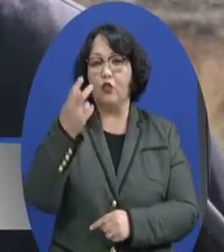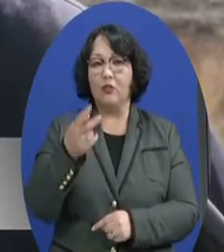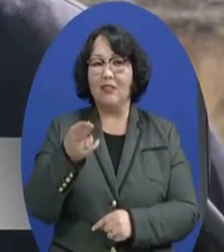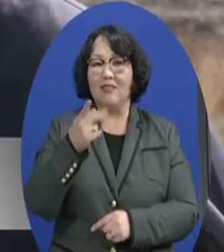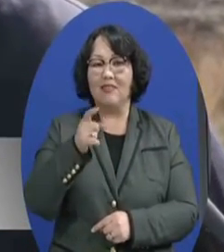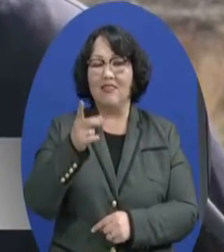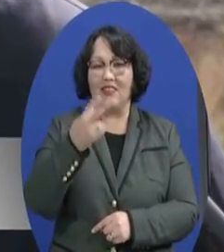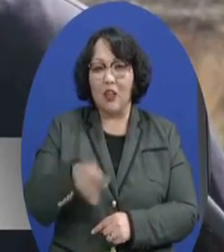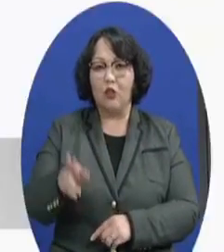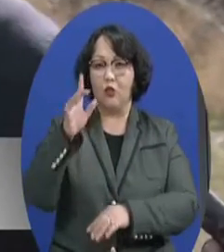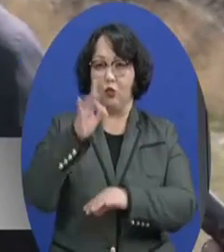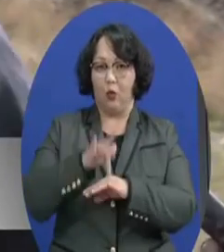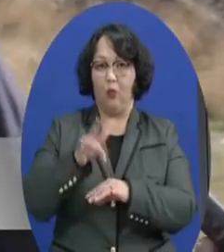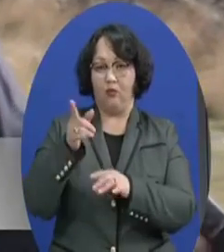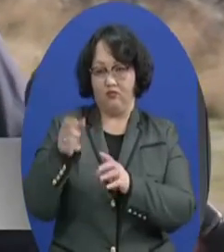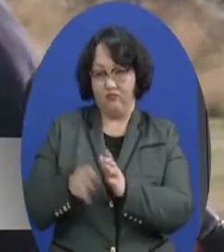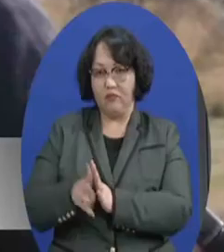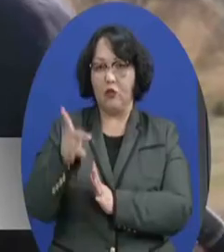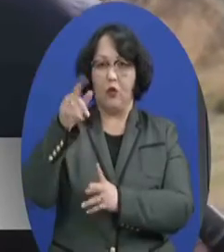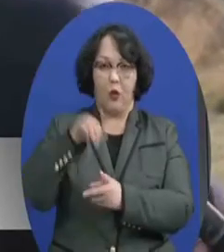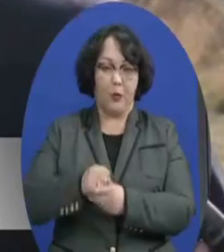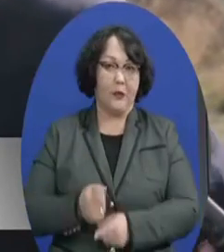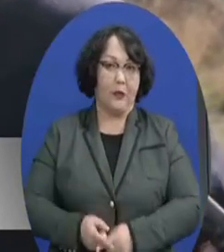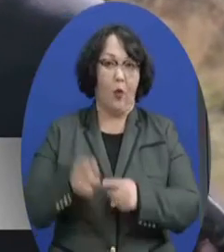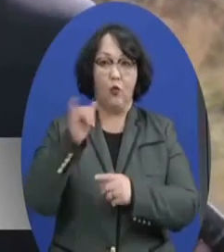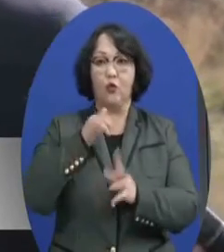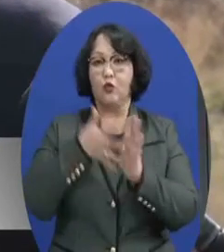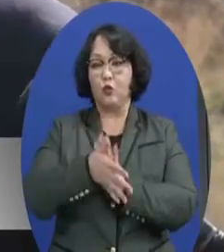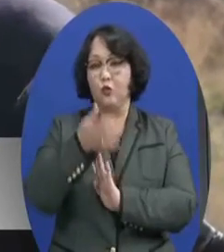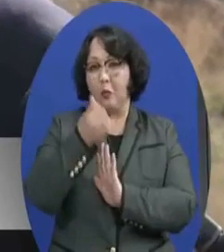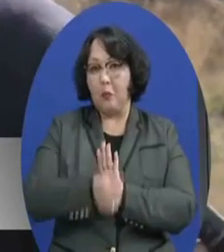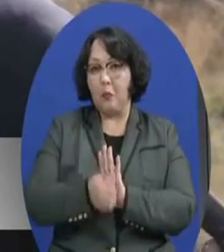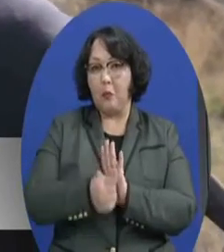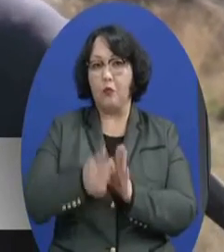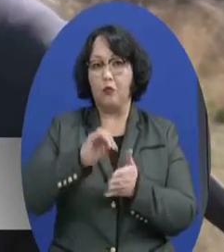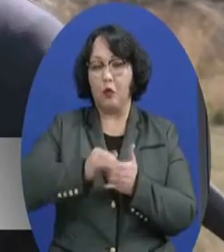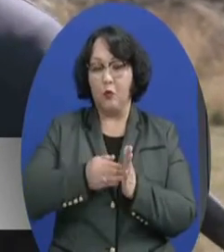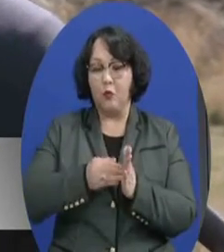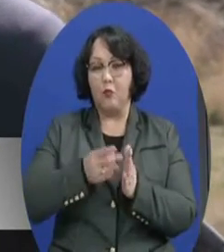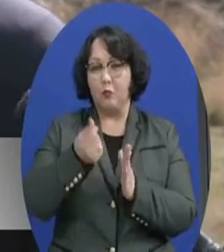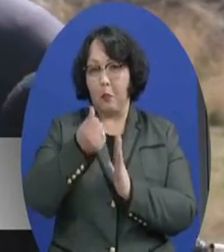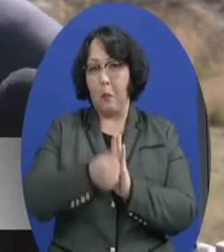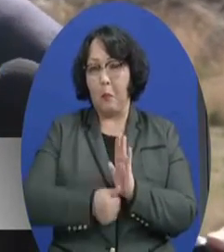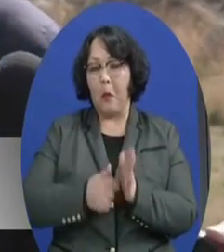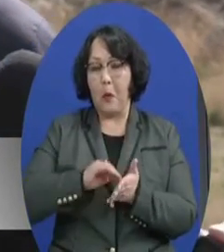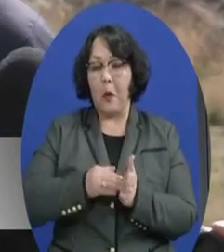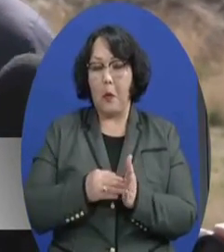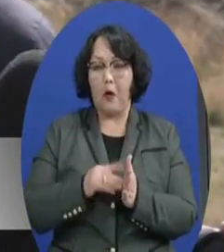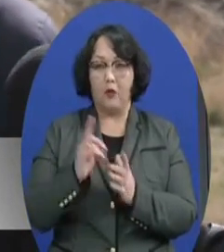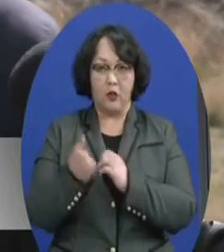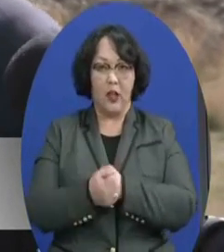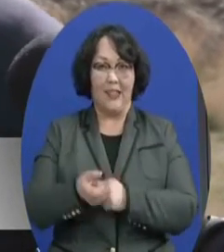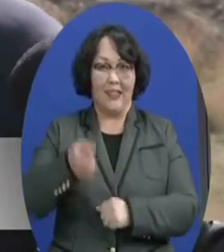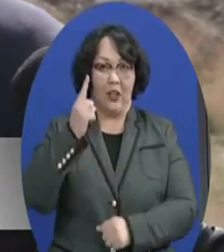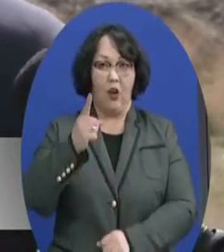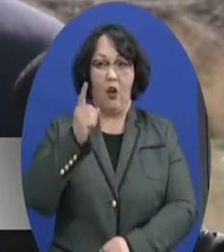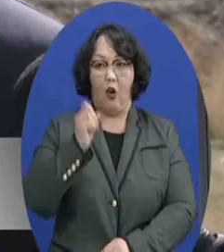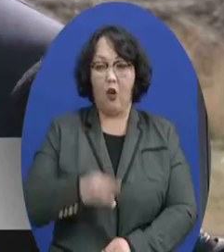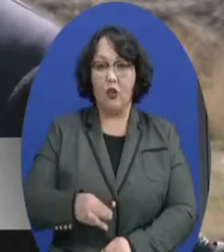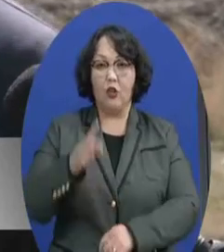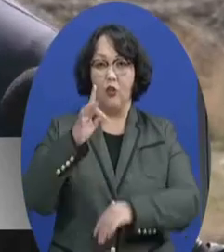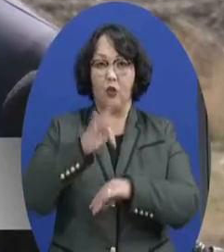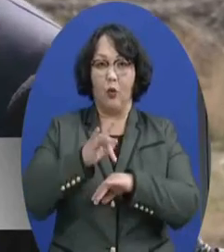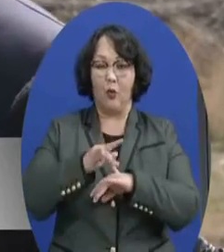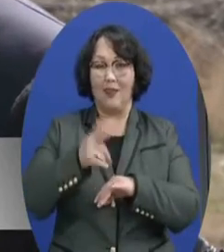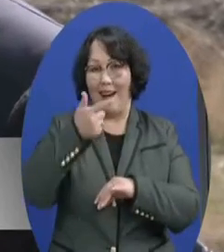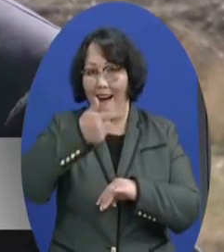гарсан хөрөнгө оруулалтыг дэмжих бол. Ирэх жилийн улсын төвдөр хэд хэдэн зүйлүүдийг одоо бид нар онцлог болгоно гэж бодож байна. Нэгдүгээр хотын төвөөс хэрвээ гаруул